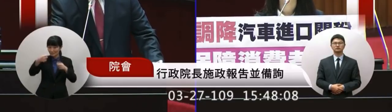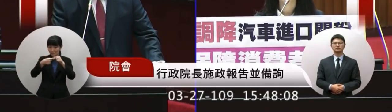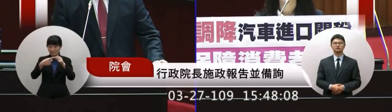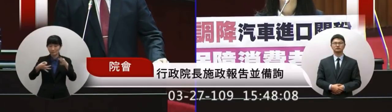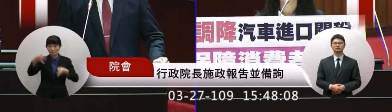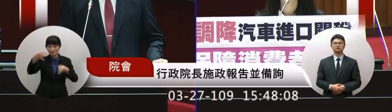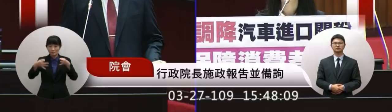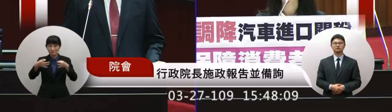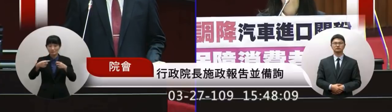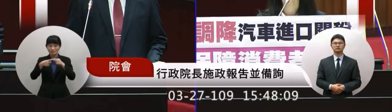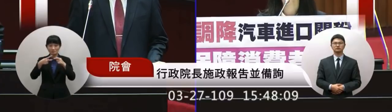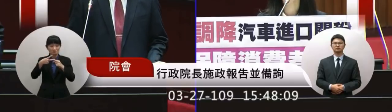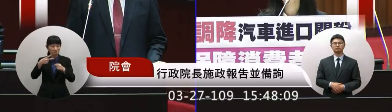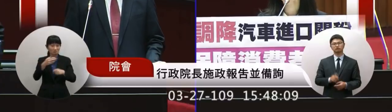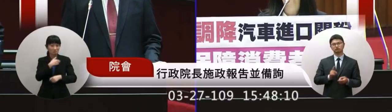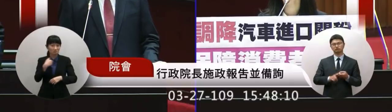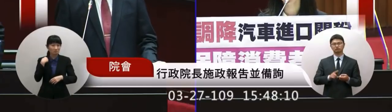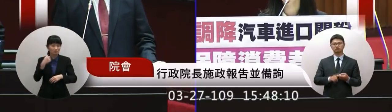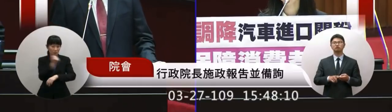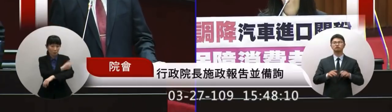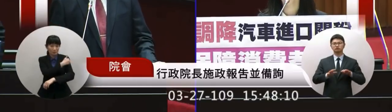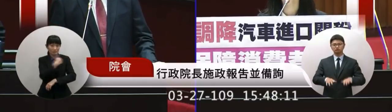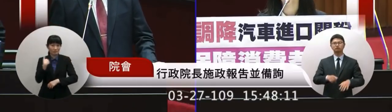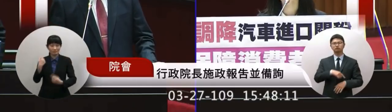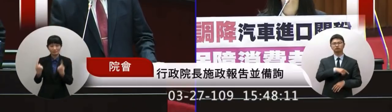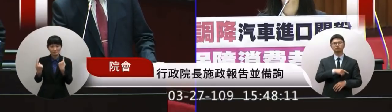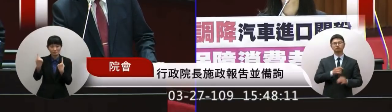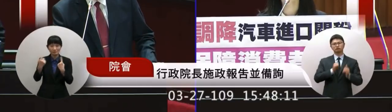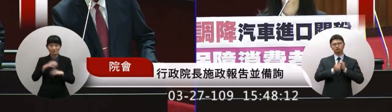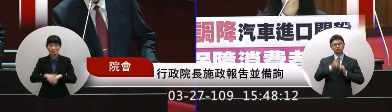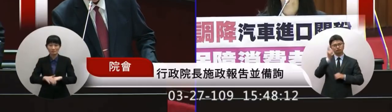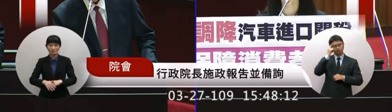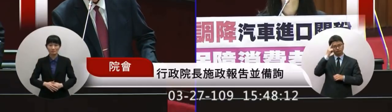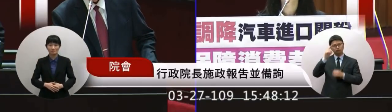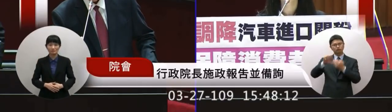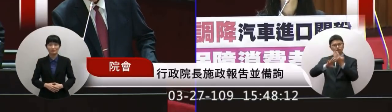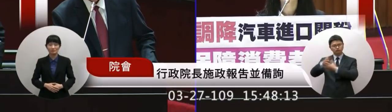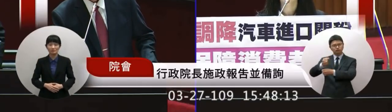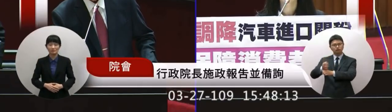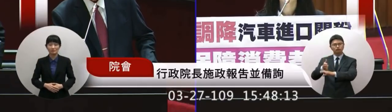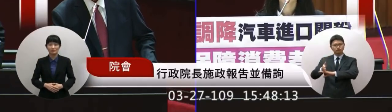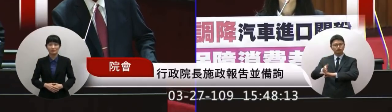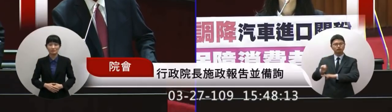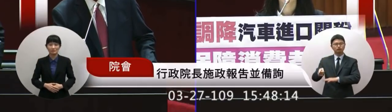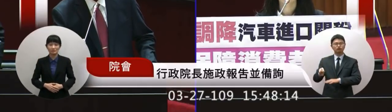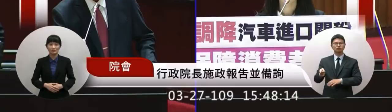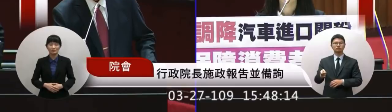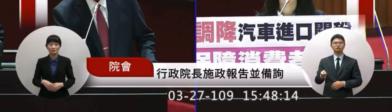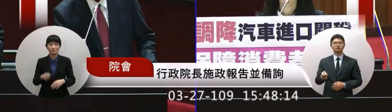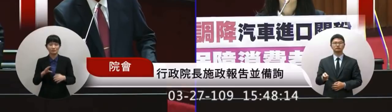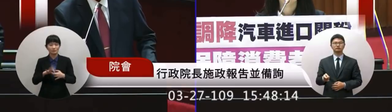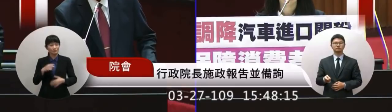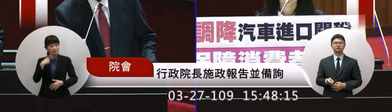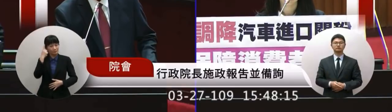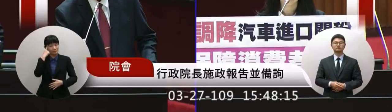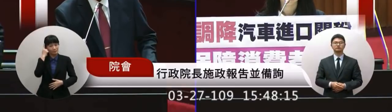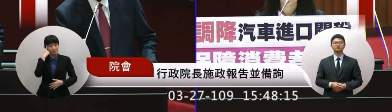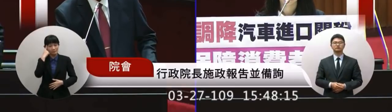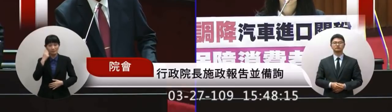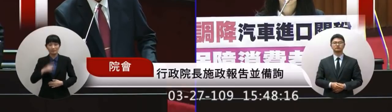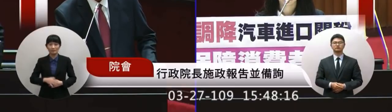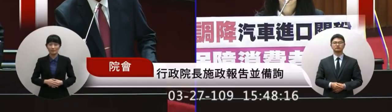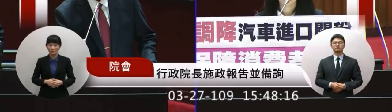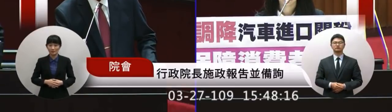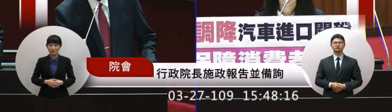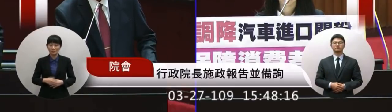量。 对嘛？那所以大家就觉得进口车在竞争力上， 所以这个部分呢，我们是希望我们的产业整